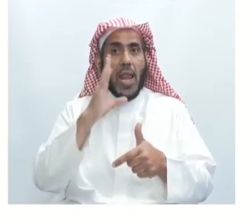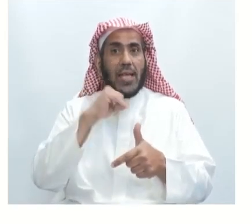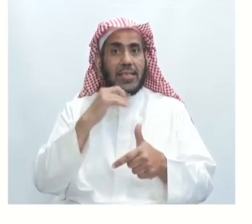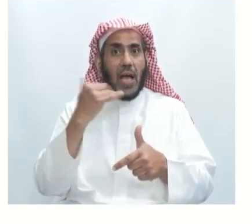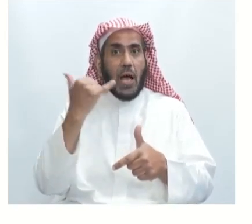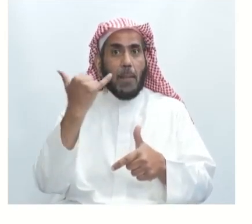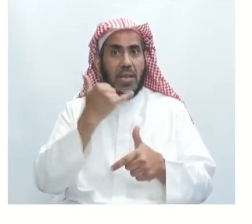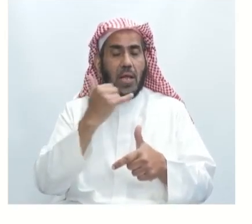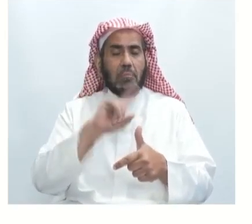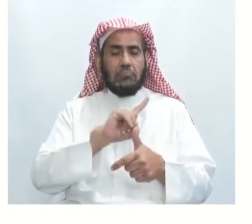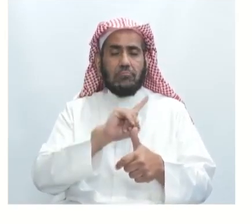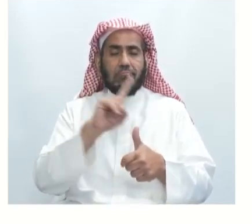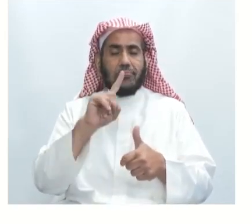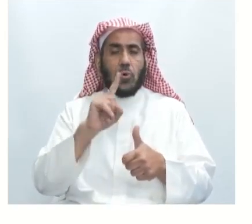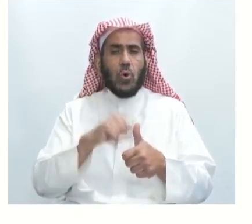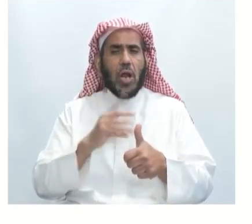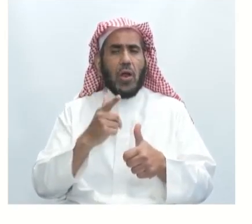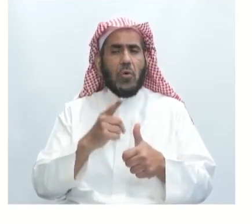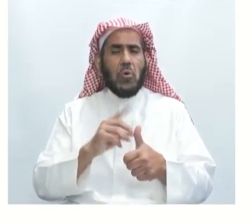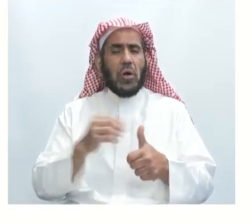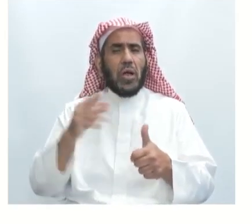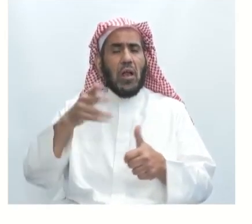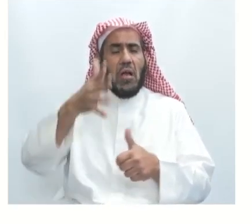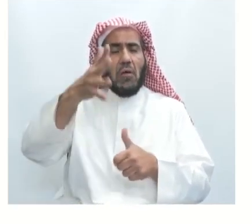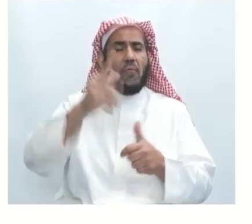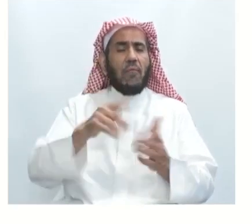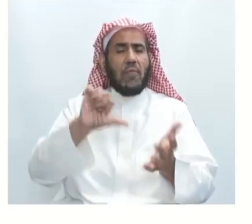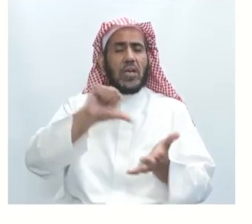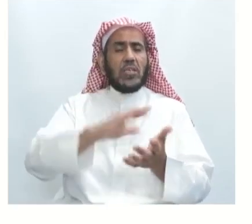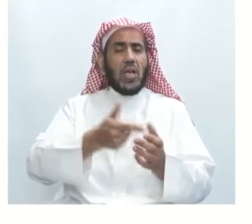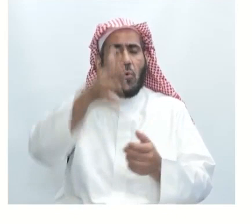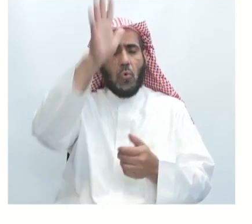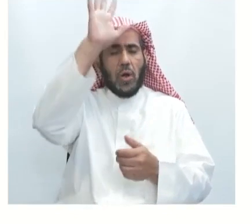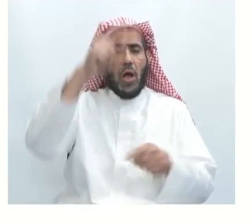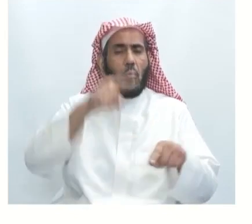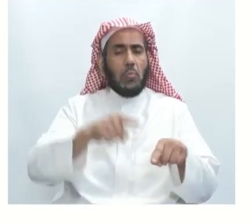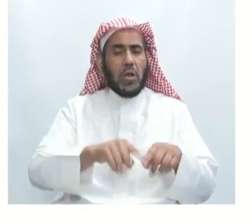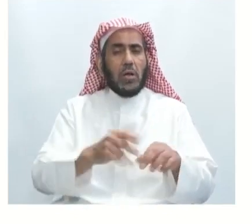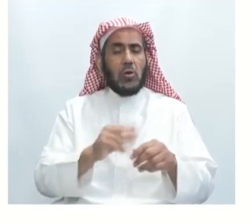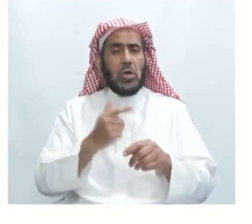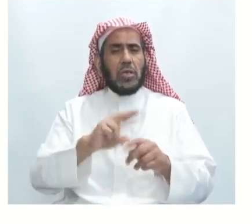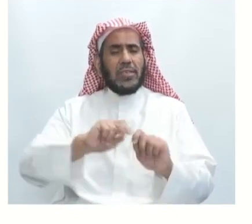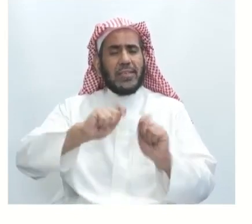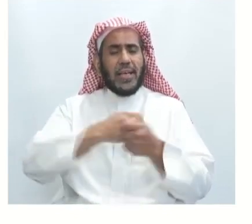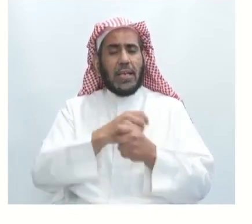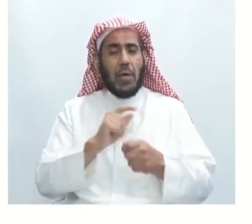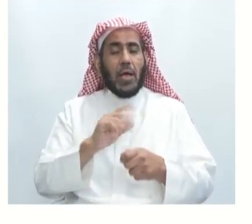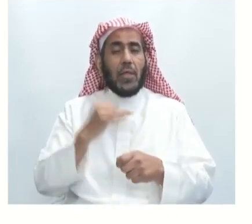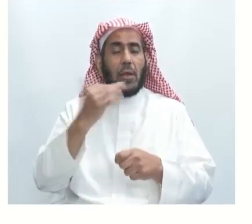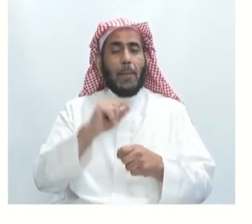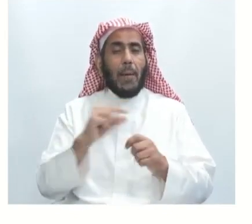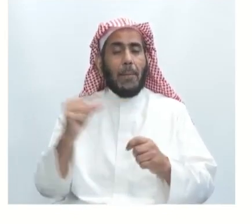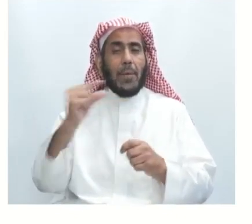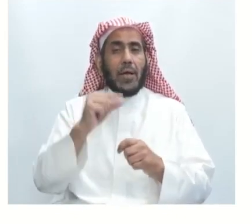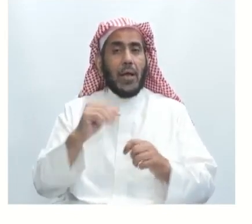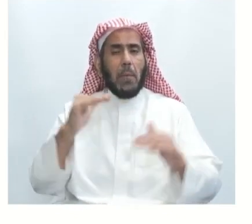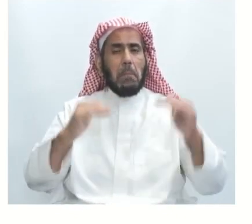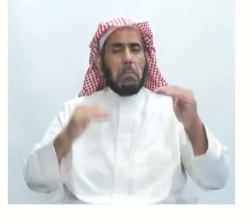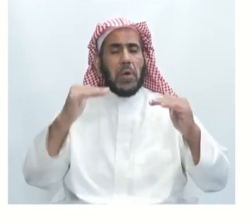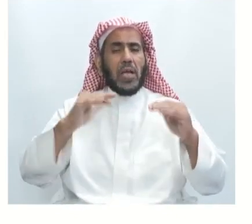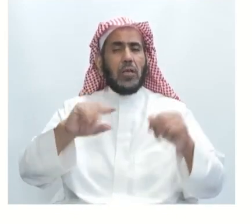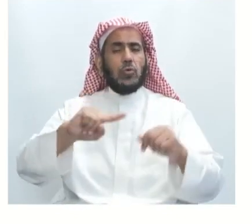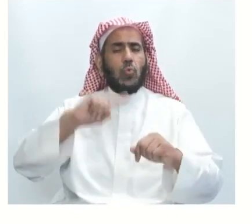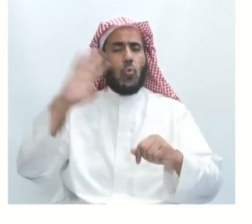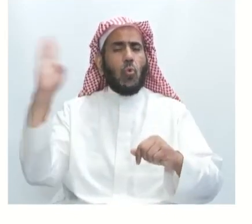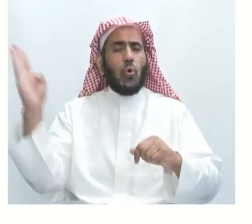عربيا وقيل انها كلمه فارسيه او روميه او يونانيه وقد جرى التعريب هذه الكلمه العربيه بمعنى من قياس كل شيء